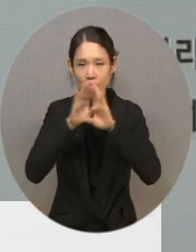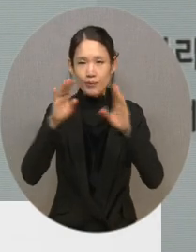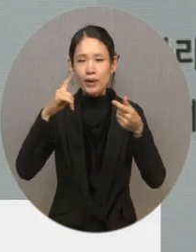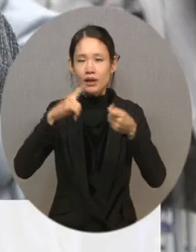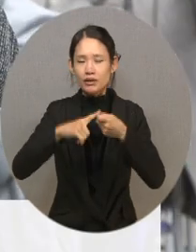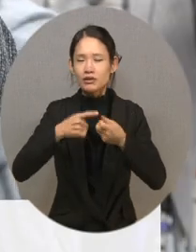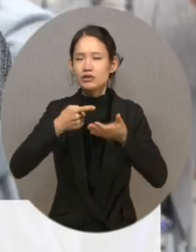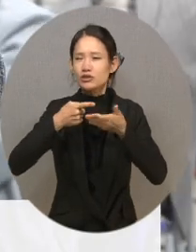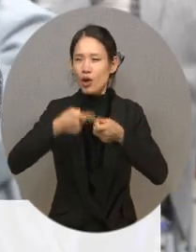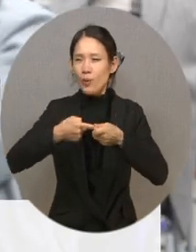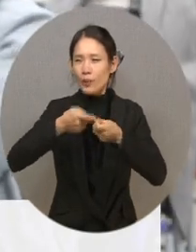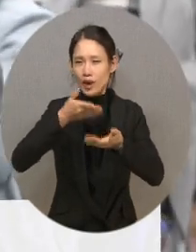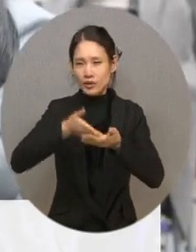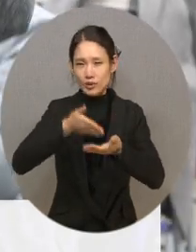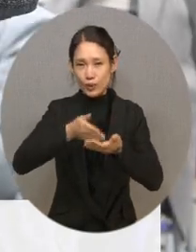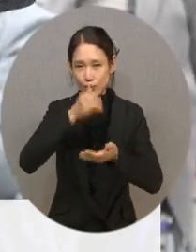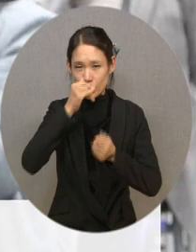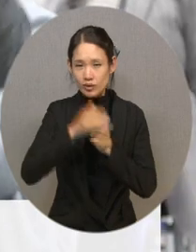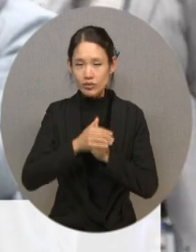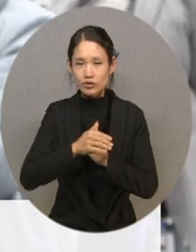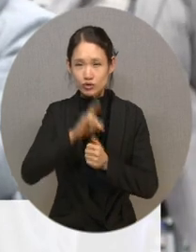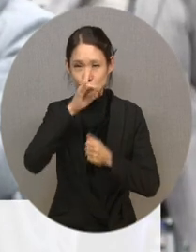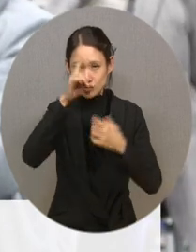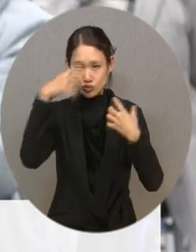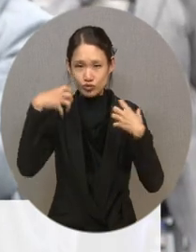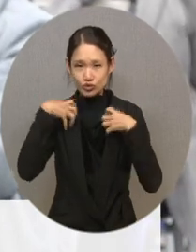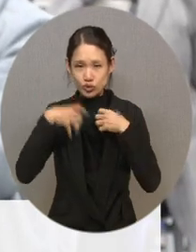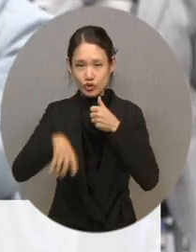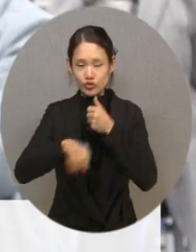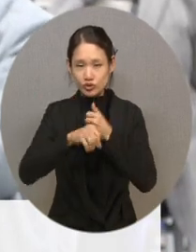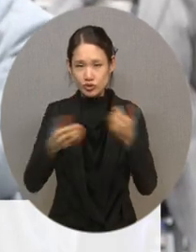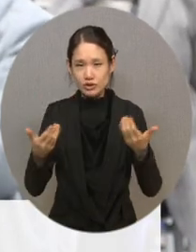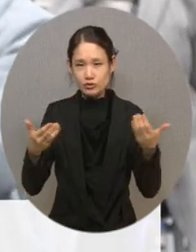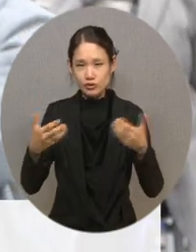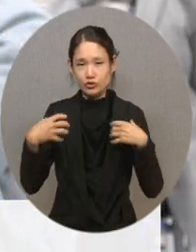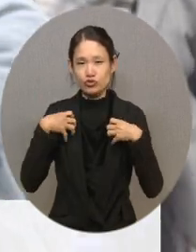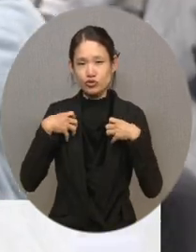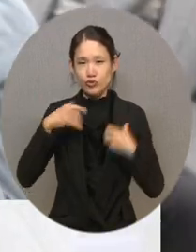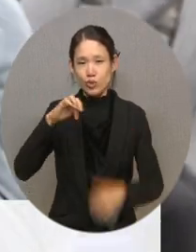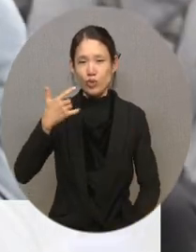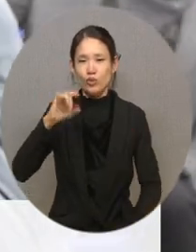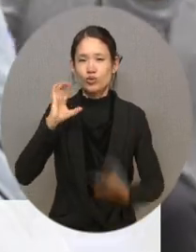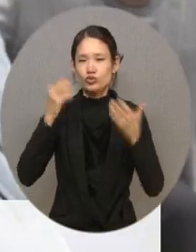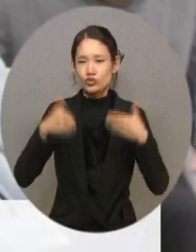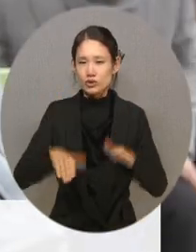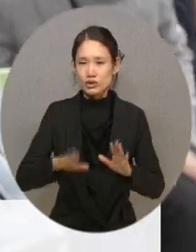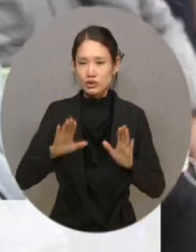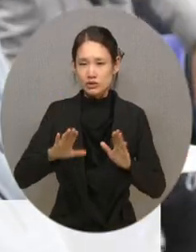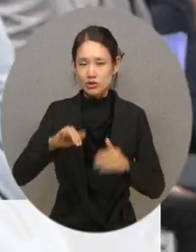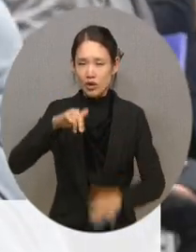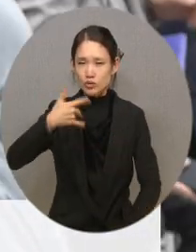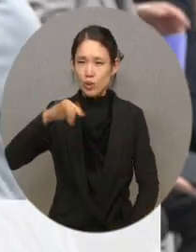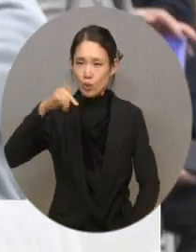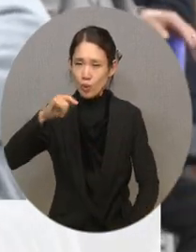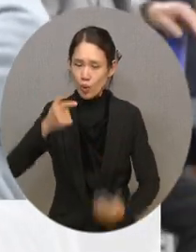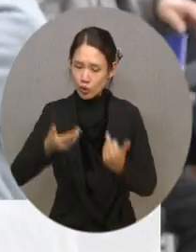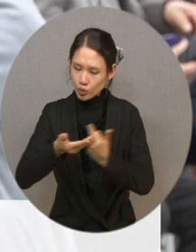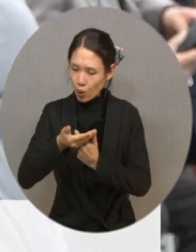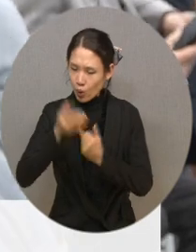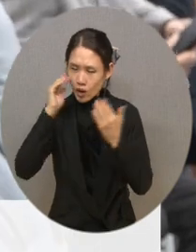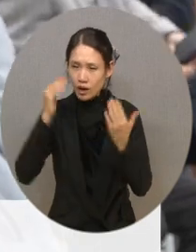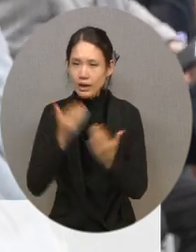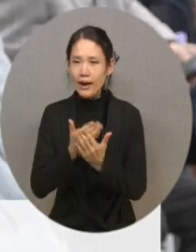번째였습니다. 왜 제가 이런 말씀을 드리면 우리 중앙부처의 군만우 공주신들이 소록도 이제 개방을 할 때가